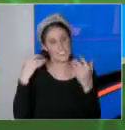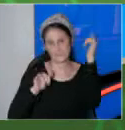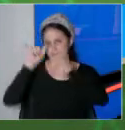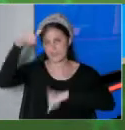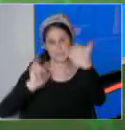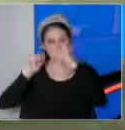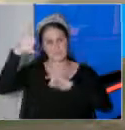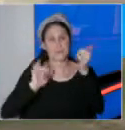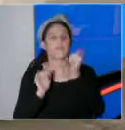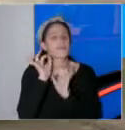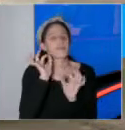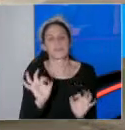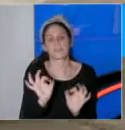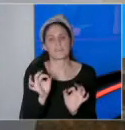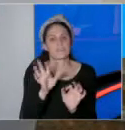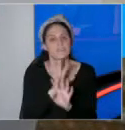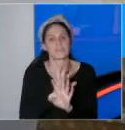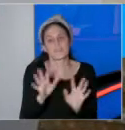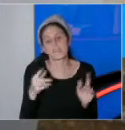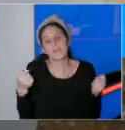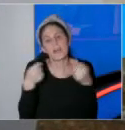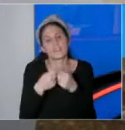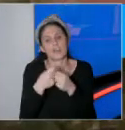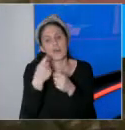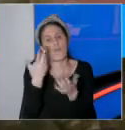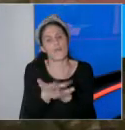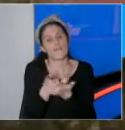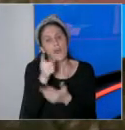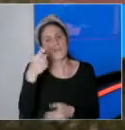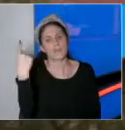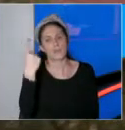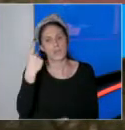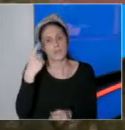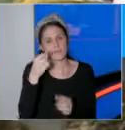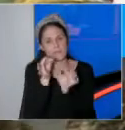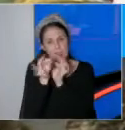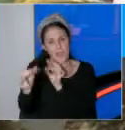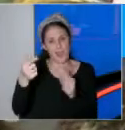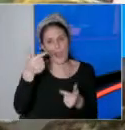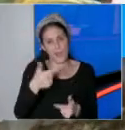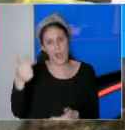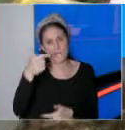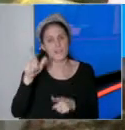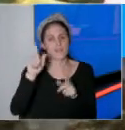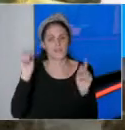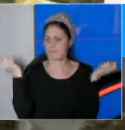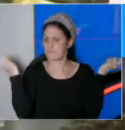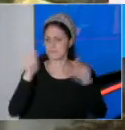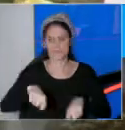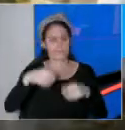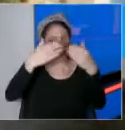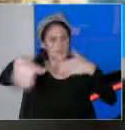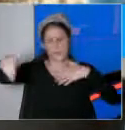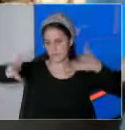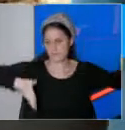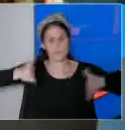רגילה, בין עכשיו הודות לעובדה שהם מבודדים גיאוגרפית, אז הם פשוט סגרו את כל הגבולות, גם לא היה הרבה מה לסגור, יש